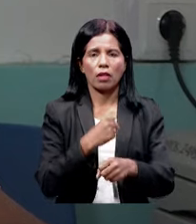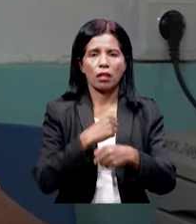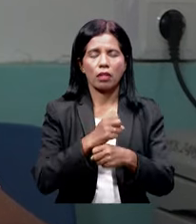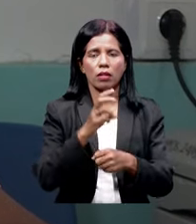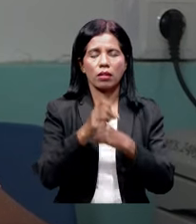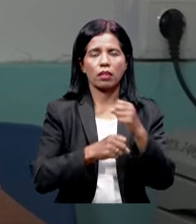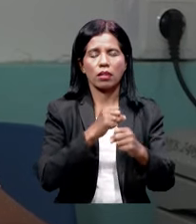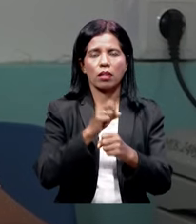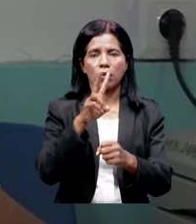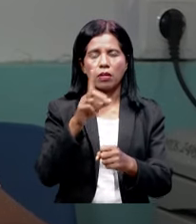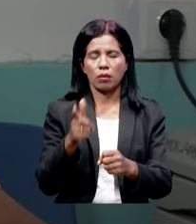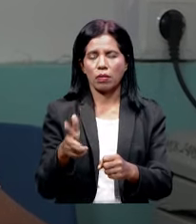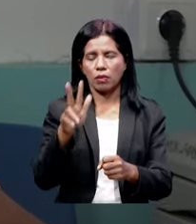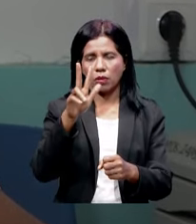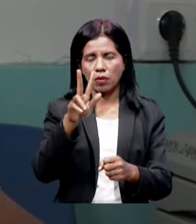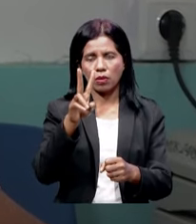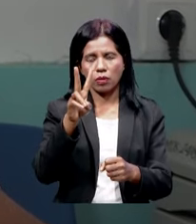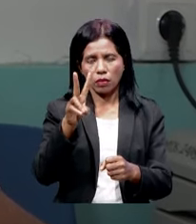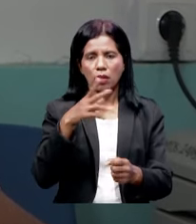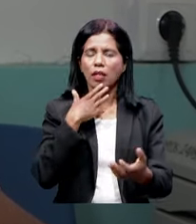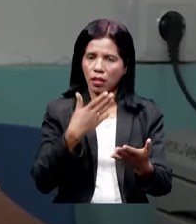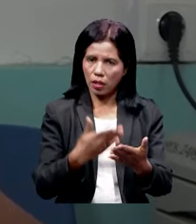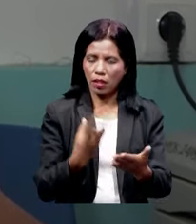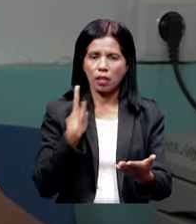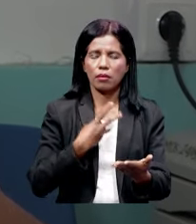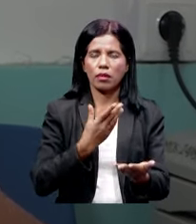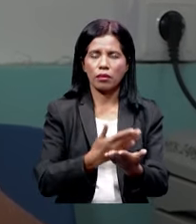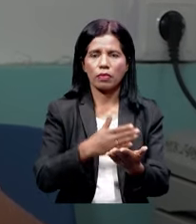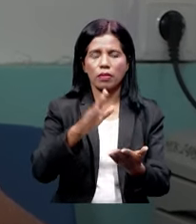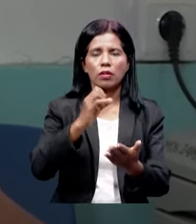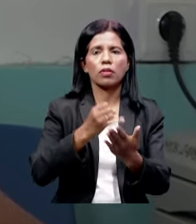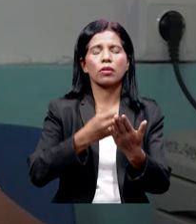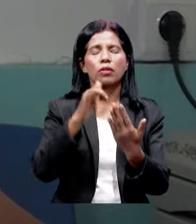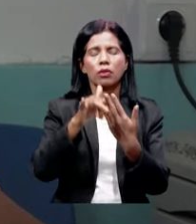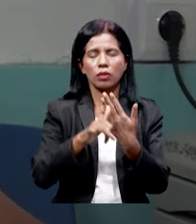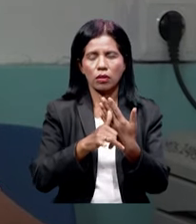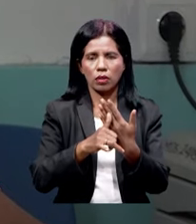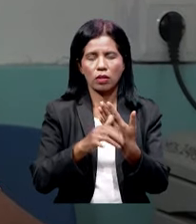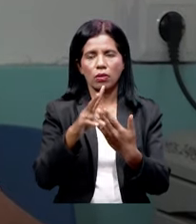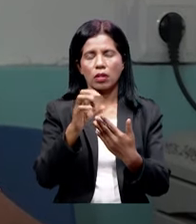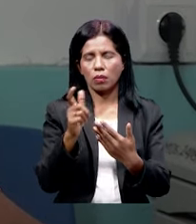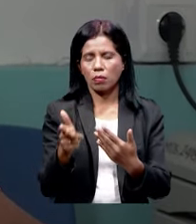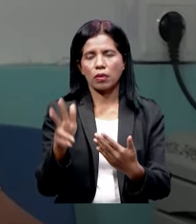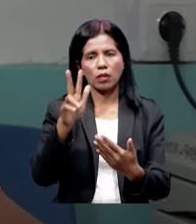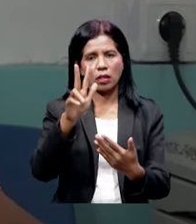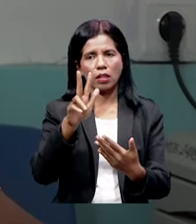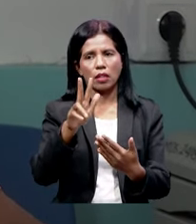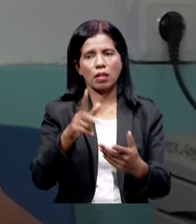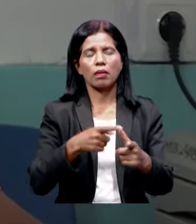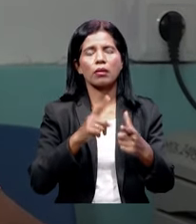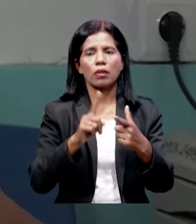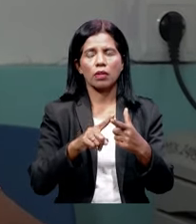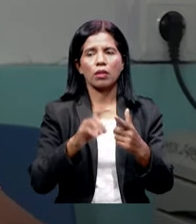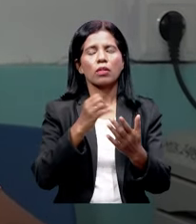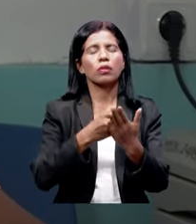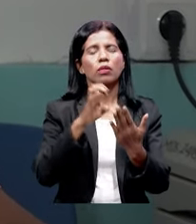2022 lao dia normal mai to Juni 2023 distribusi lao normal dia mai be Juli